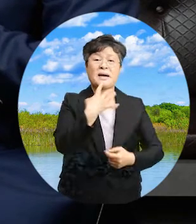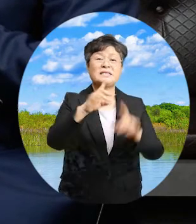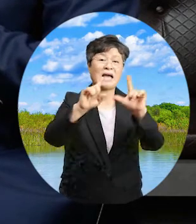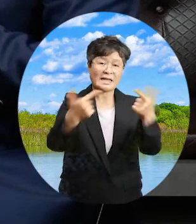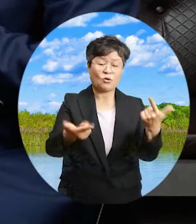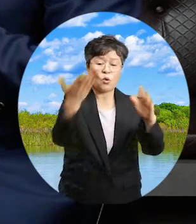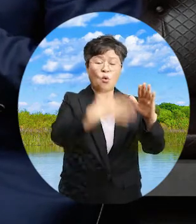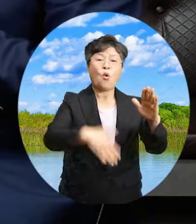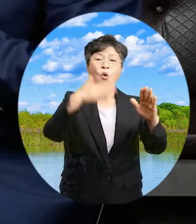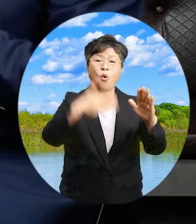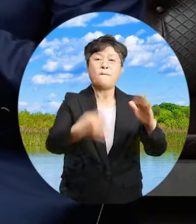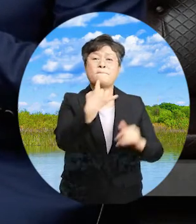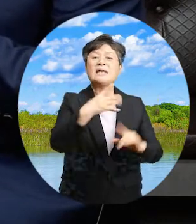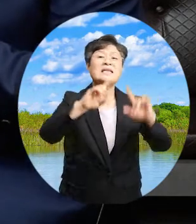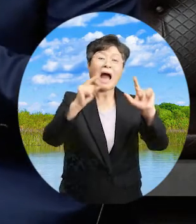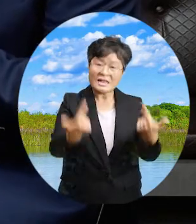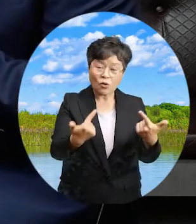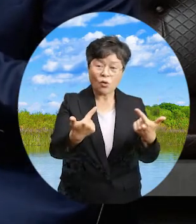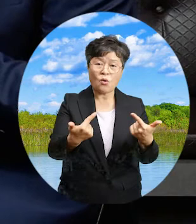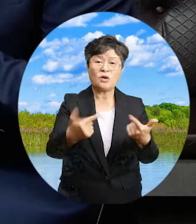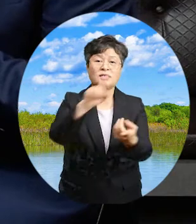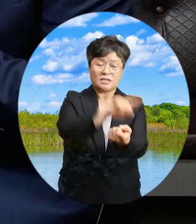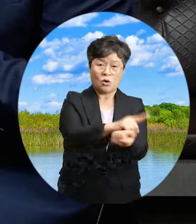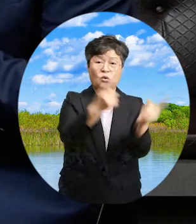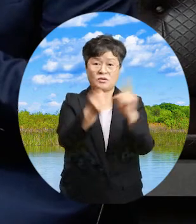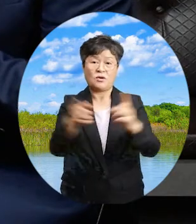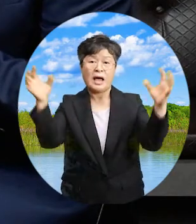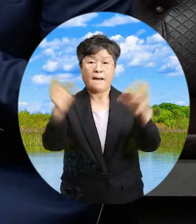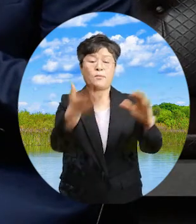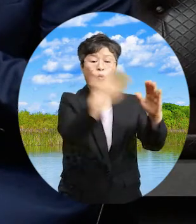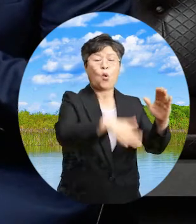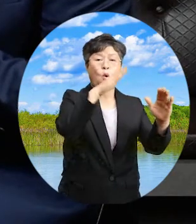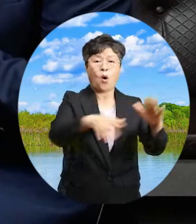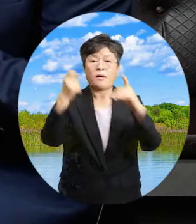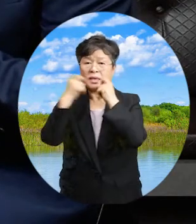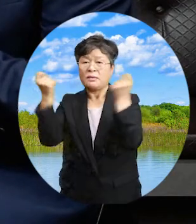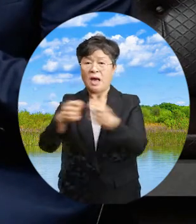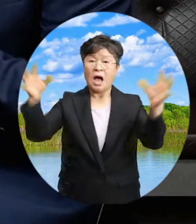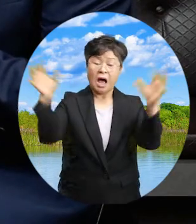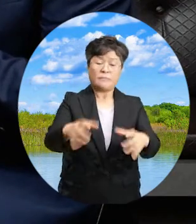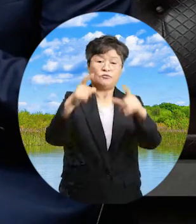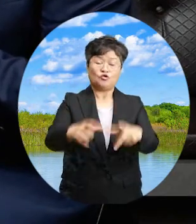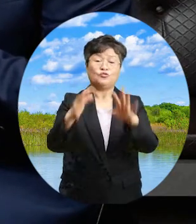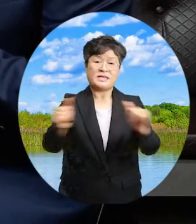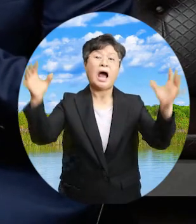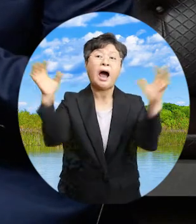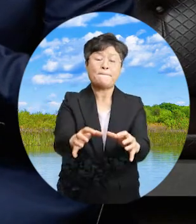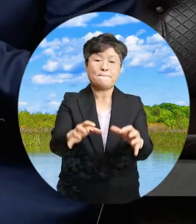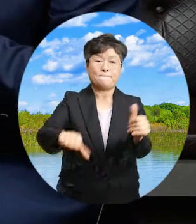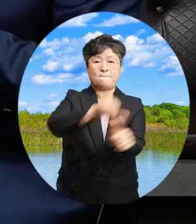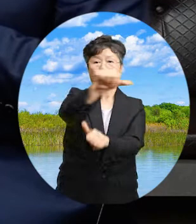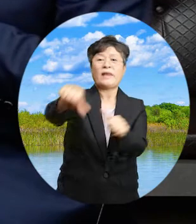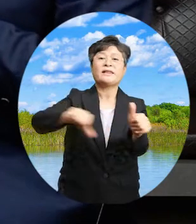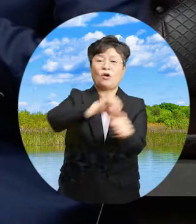유입되고 있다라고 네. 한다든지, 유입 그 공사 차량 같은 경우에는 차폐막을 설치하게 돼 있는 거거든요. 차폐막이 설치 안 돼